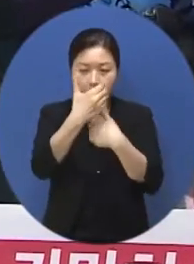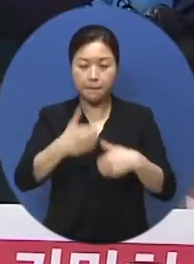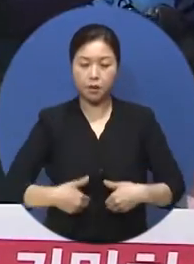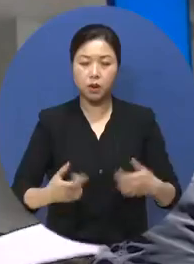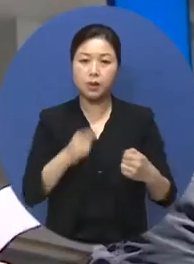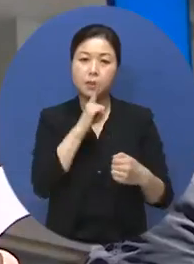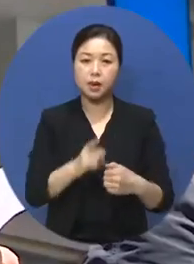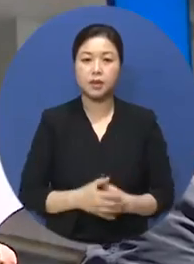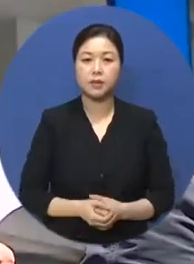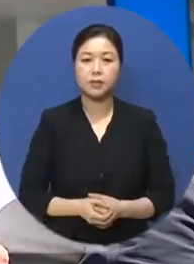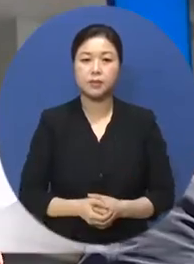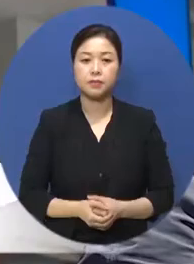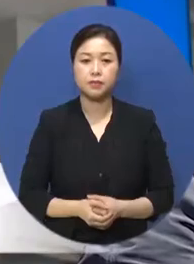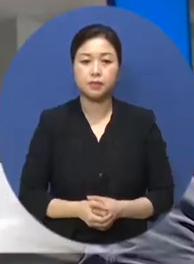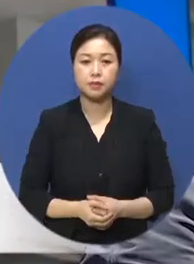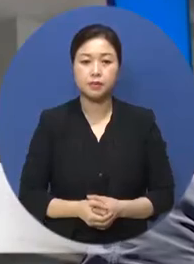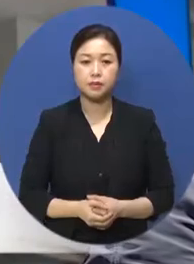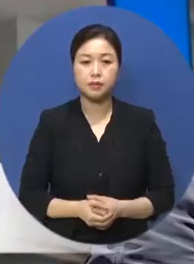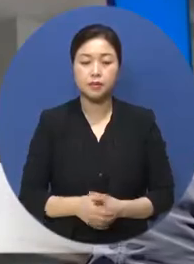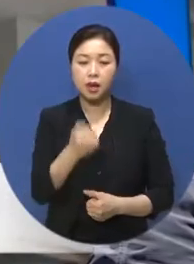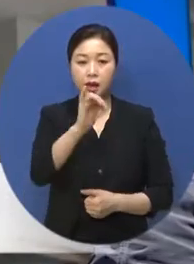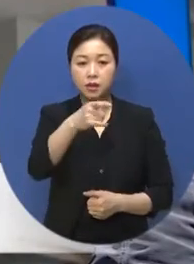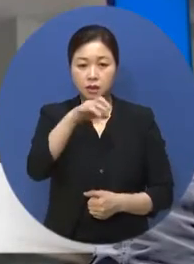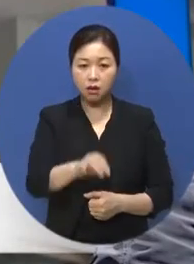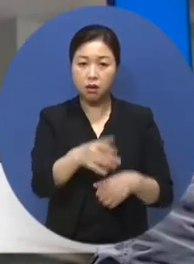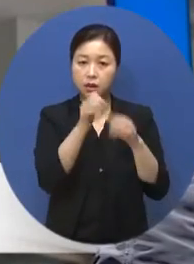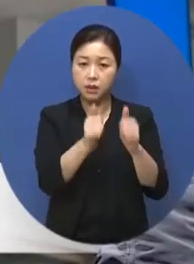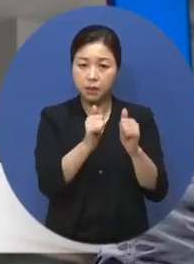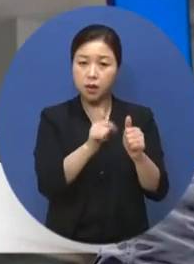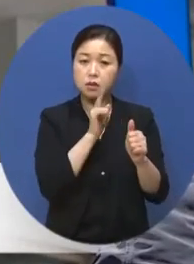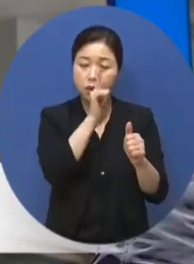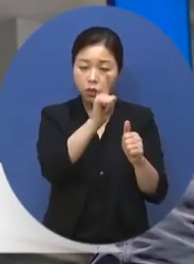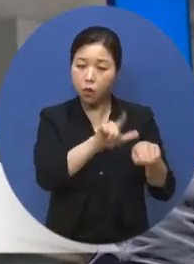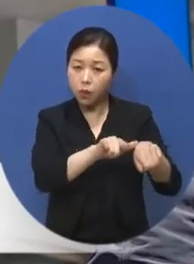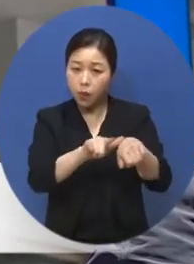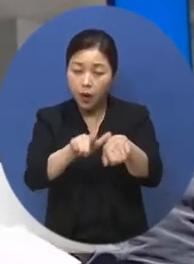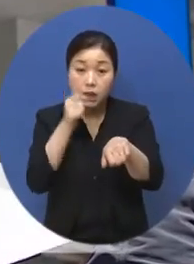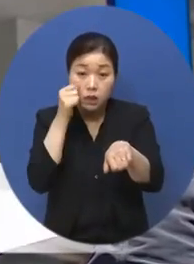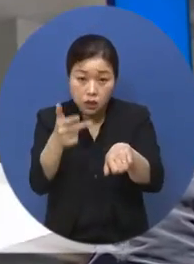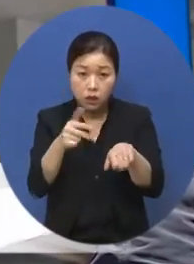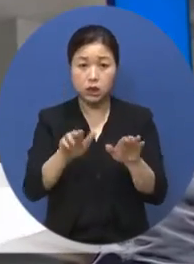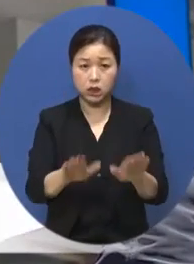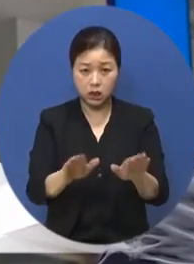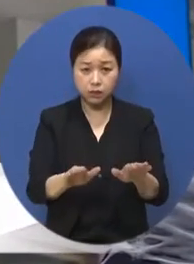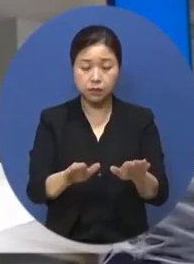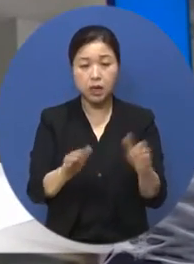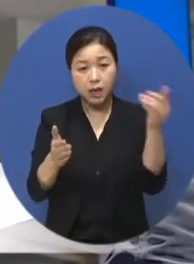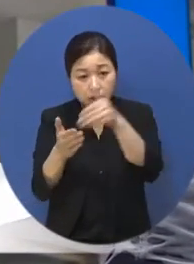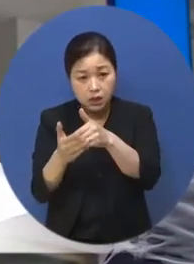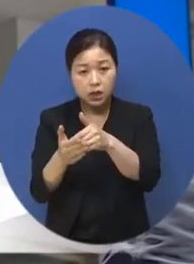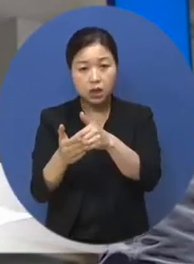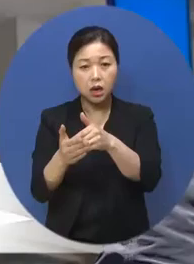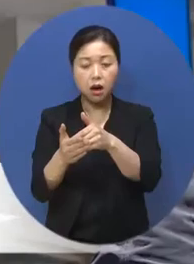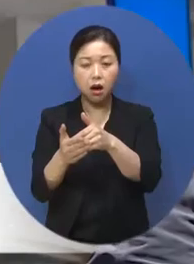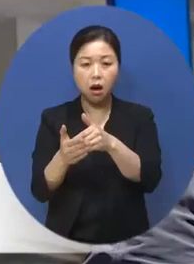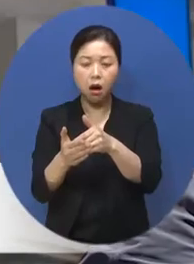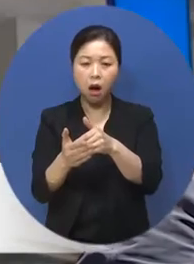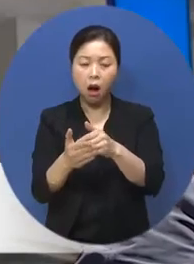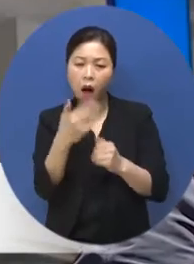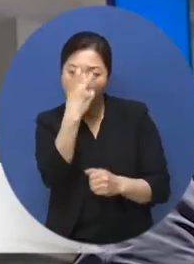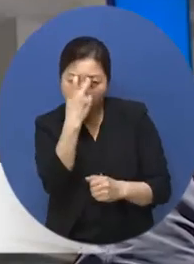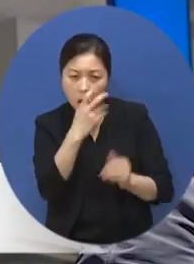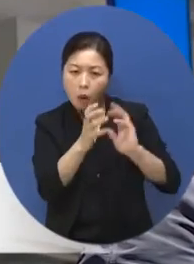주장입니다. 행정심판 청구를 한 지 7개월이 지난 지금까지도 전혀 심리를 진행하지 않은